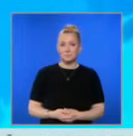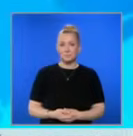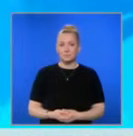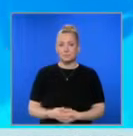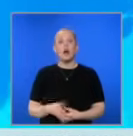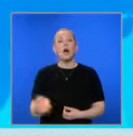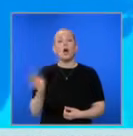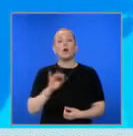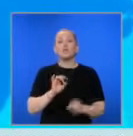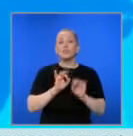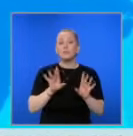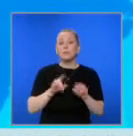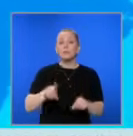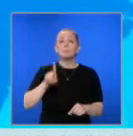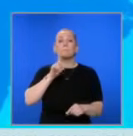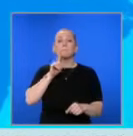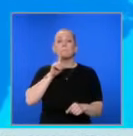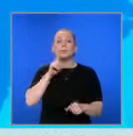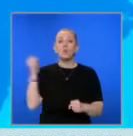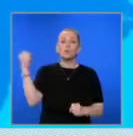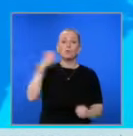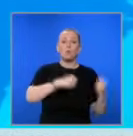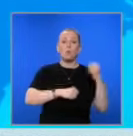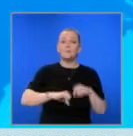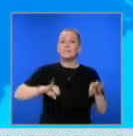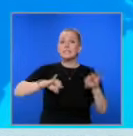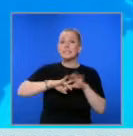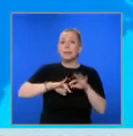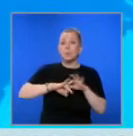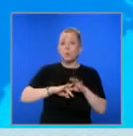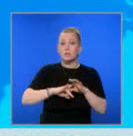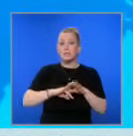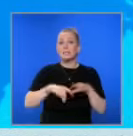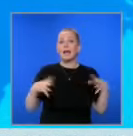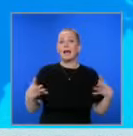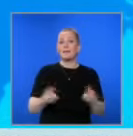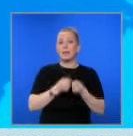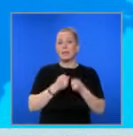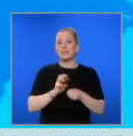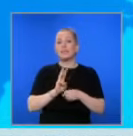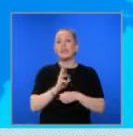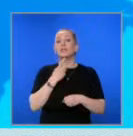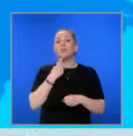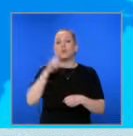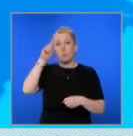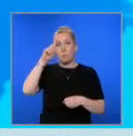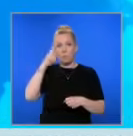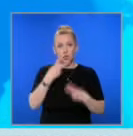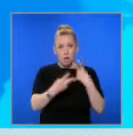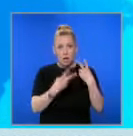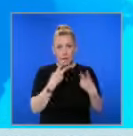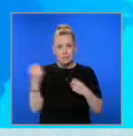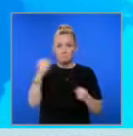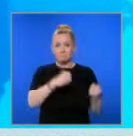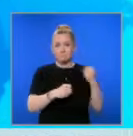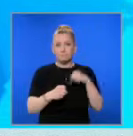деня. Задържан е мъжът, който брутално преби съпругата си пред очите на едното им дете, 13-годишната им дъщеря. С тях живее детето